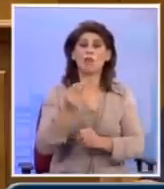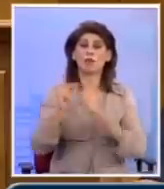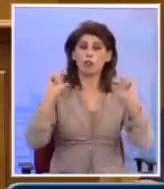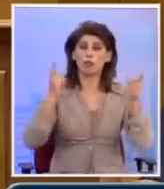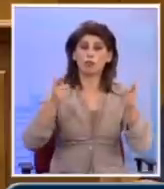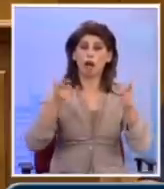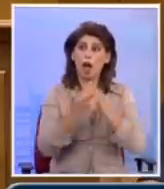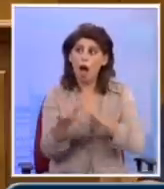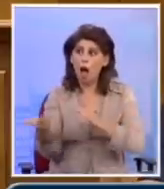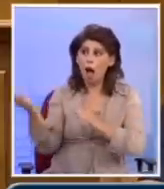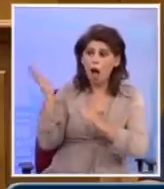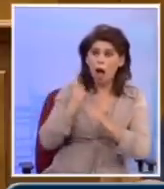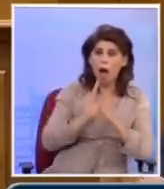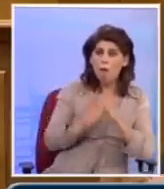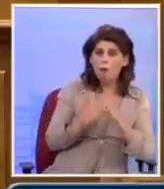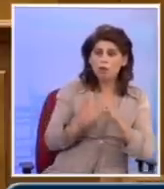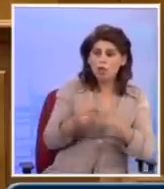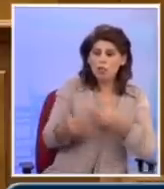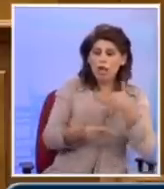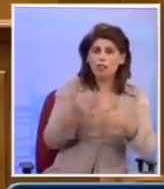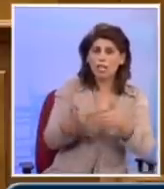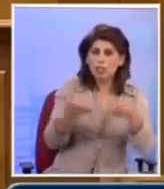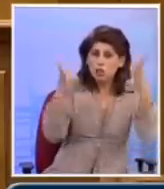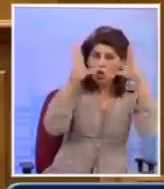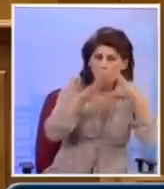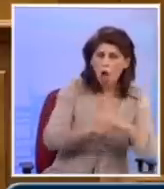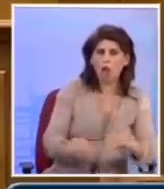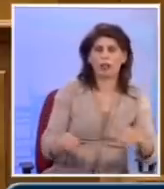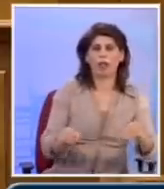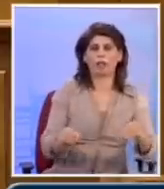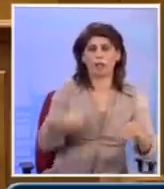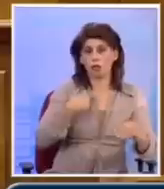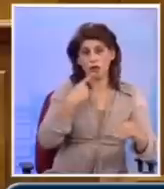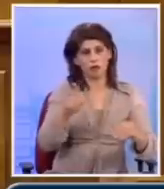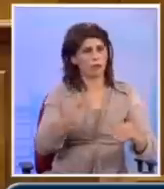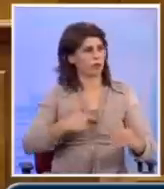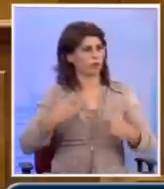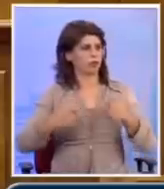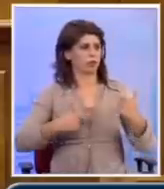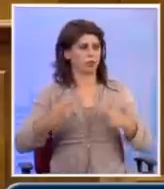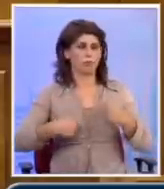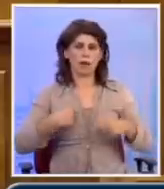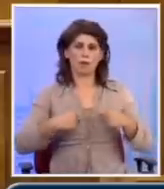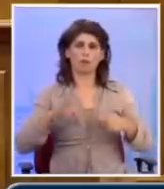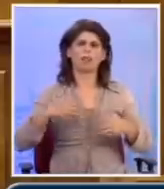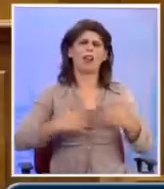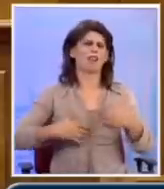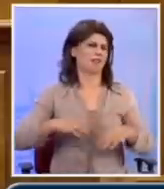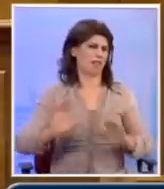από παρασκηνιακές διαδικασίες. Τα λέω αυτά, μην εξάπτεστε και μην